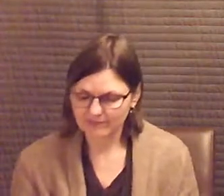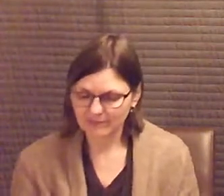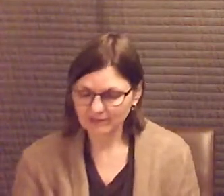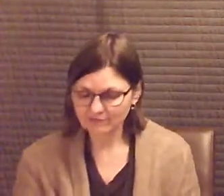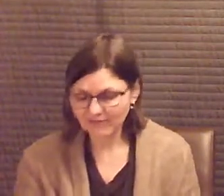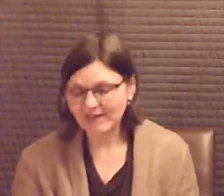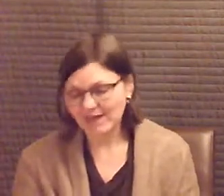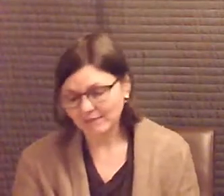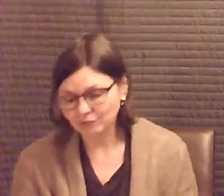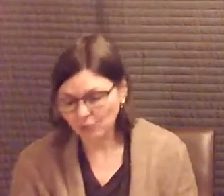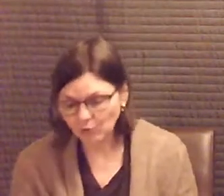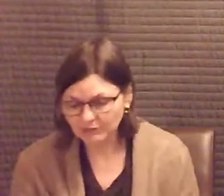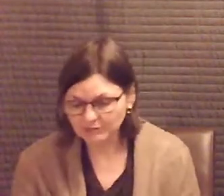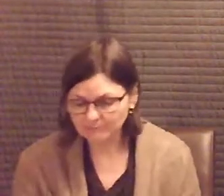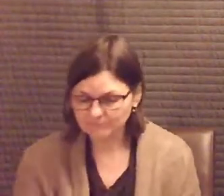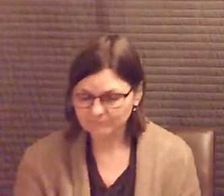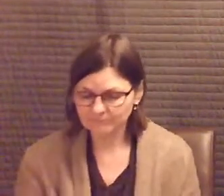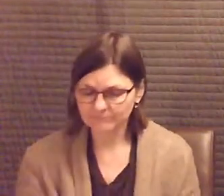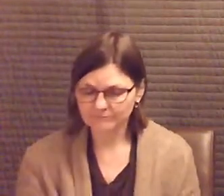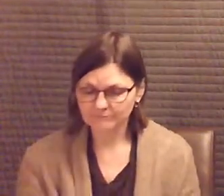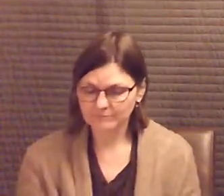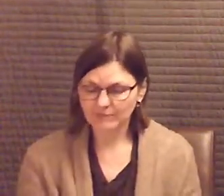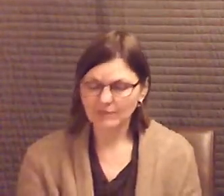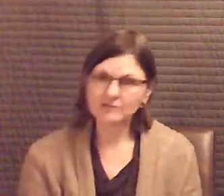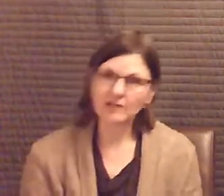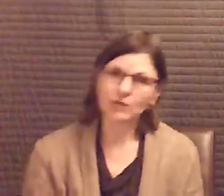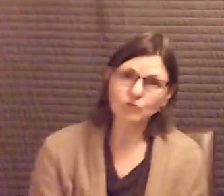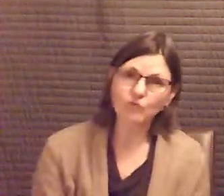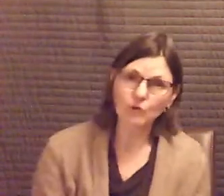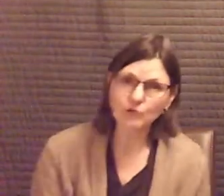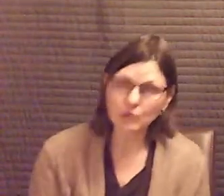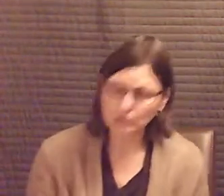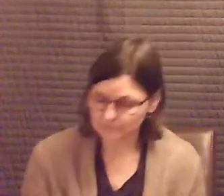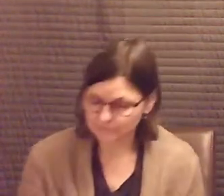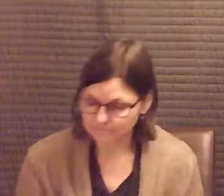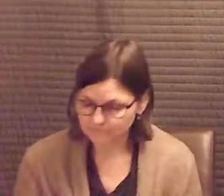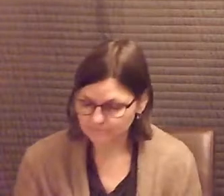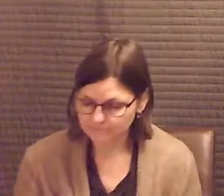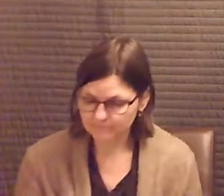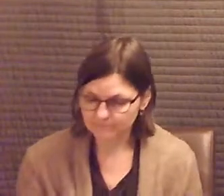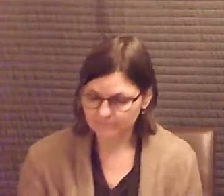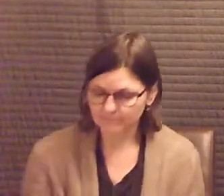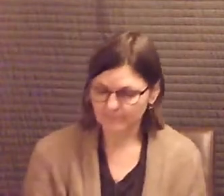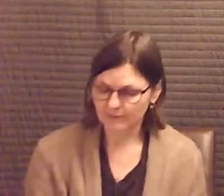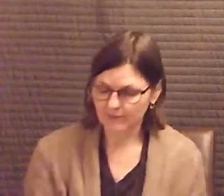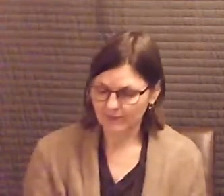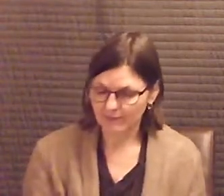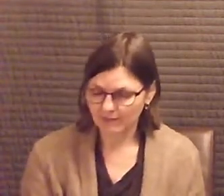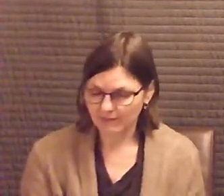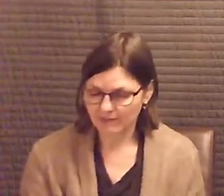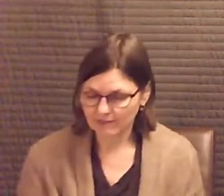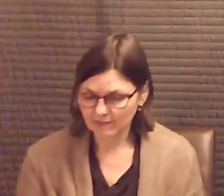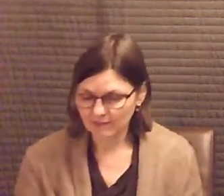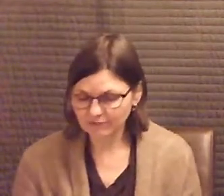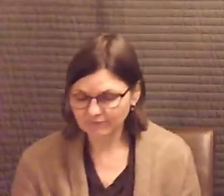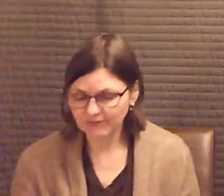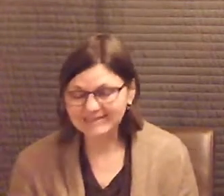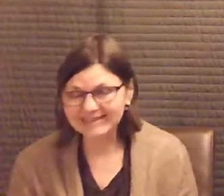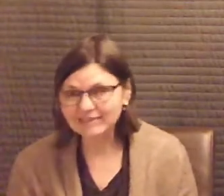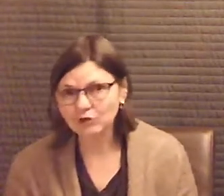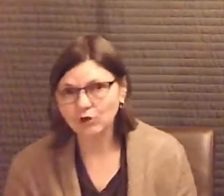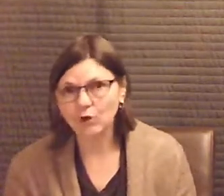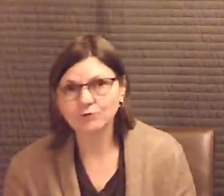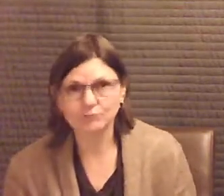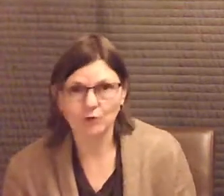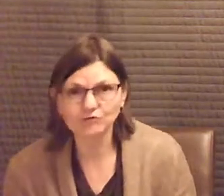ding als wij hem verloochenen die al zei ons ook verloochenen hiervoor je bier eeuw en up laat wij